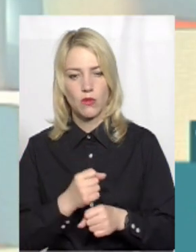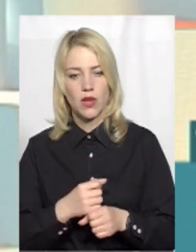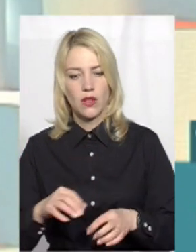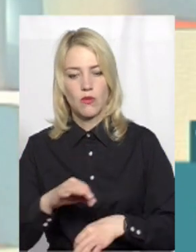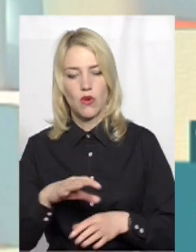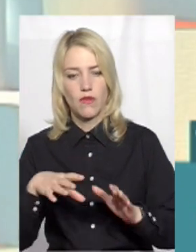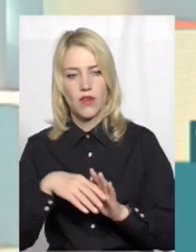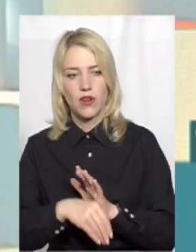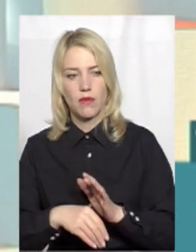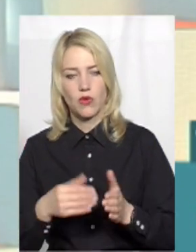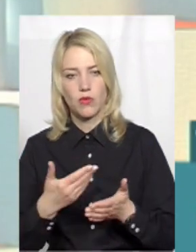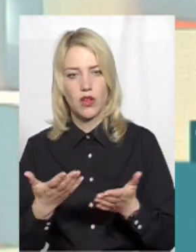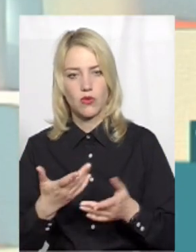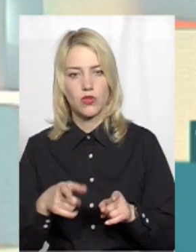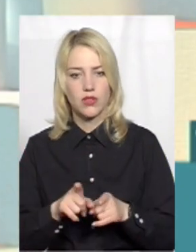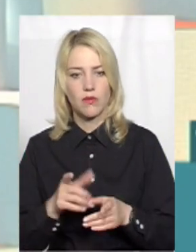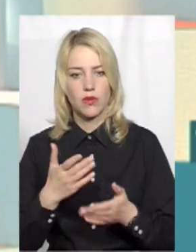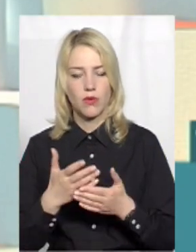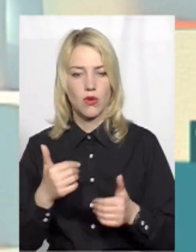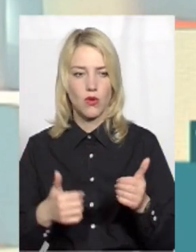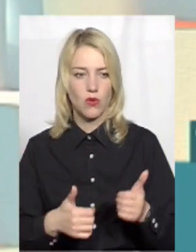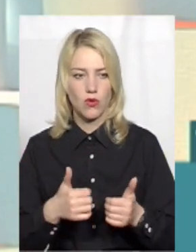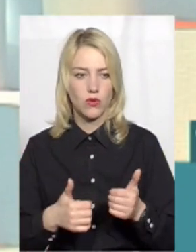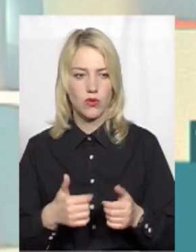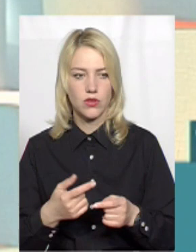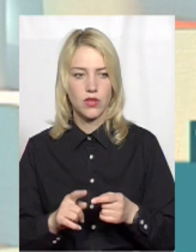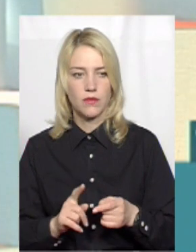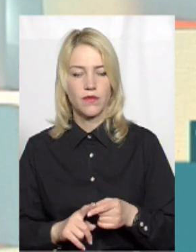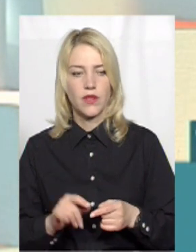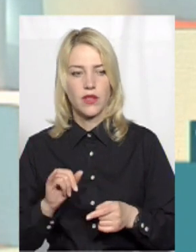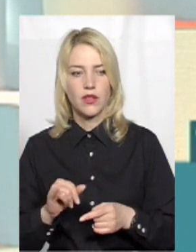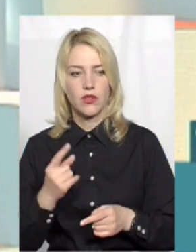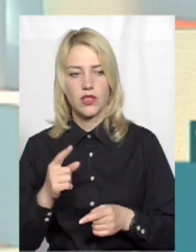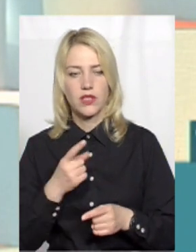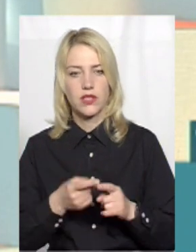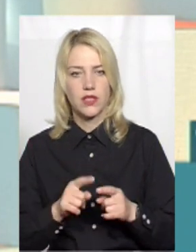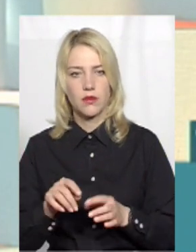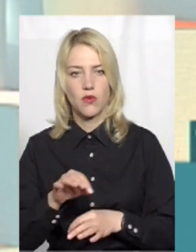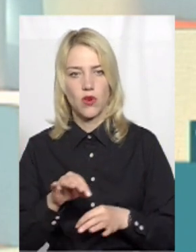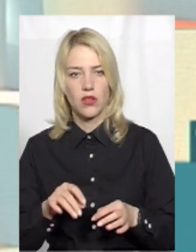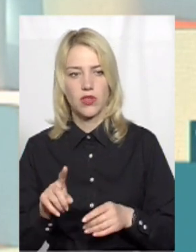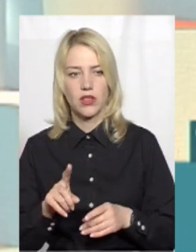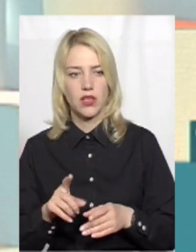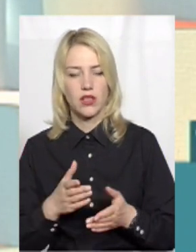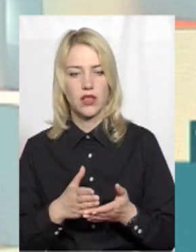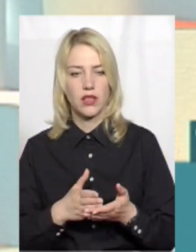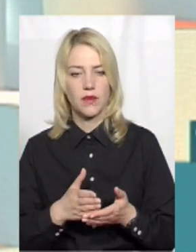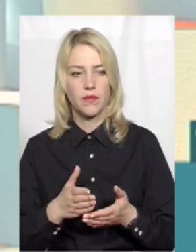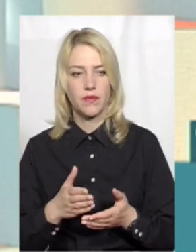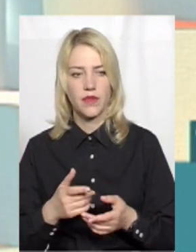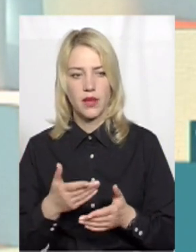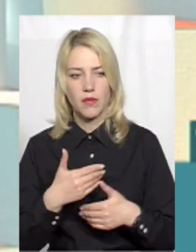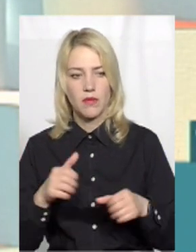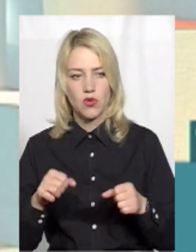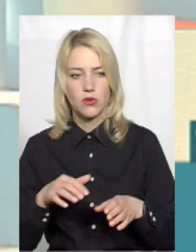у рамках якомусь там, ну, скажімо, не конкурсу, а просто тімворкінгу, і один із цих проєктів, який ми на засіданні оберемо краще, ми